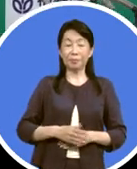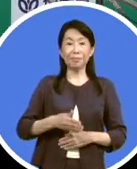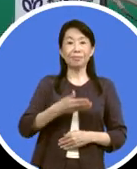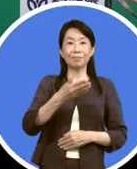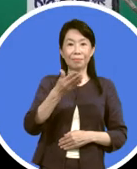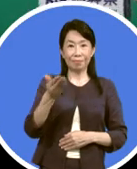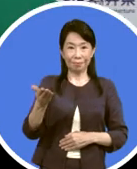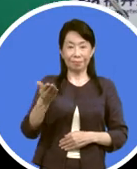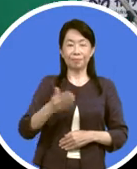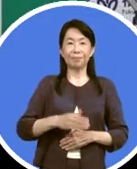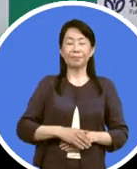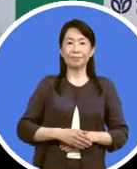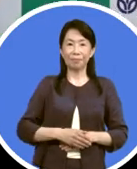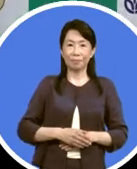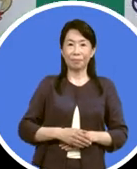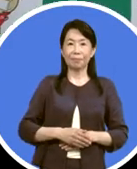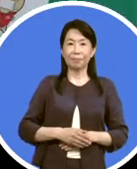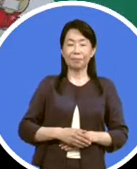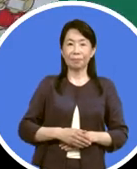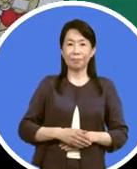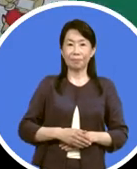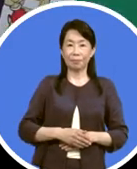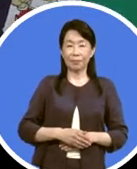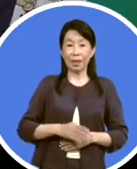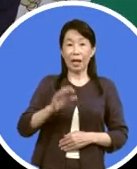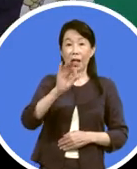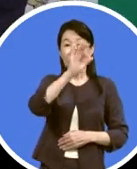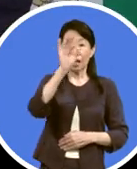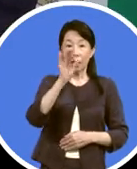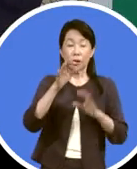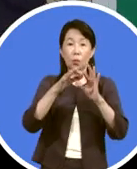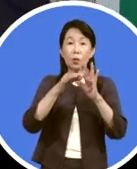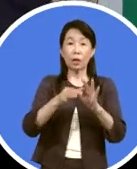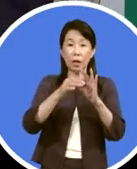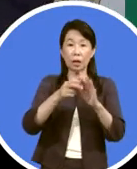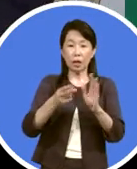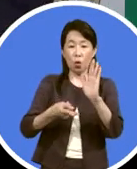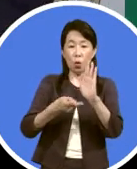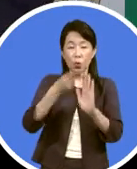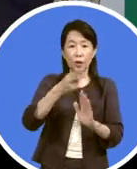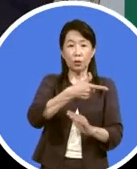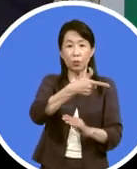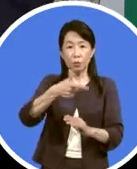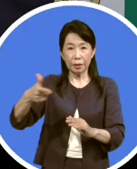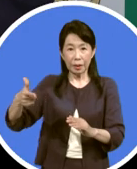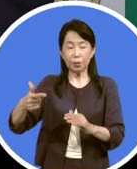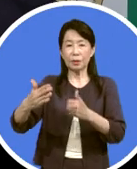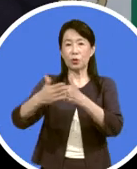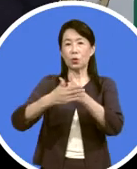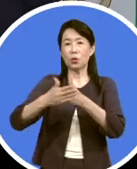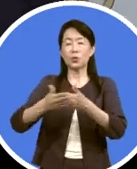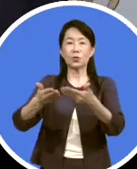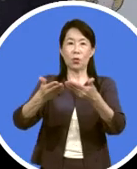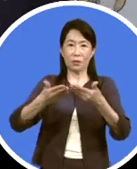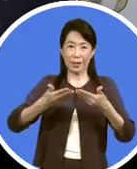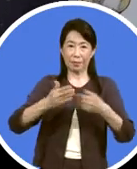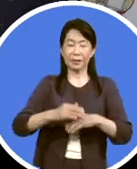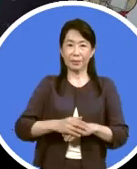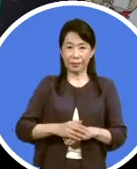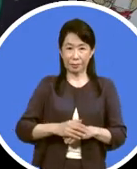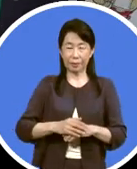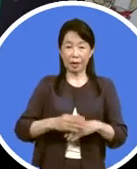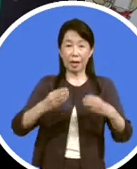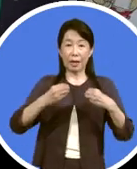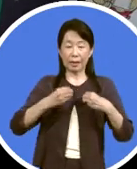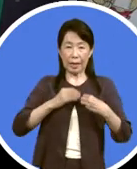それから引き続きですね観光関連の事業者の皆様方にも協力のお願いをしていきます感染